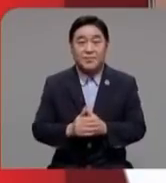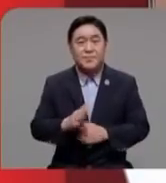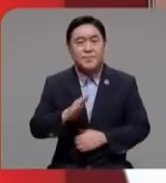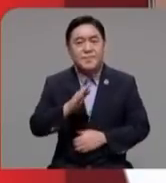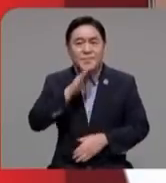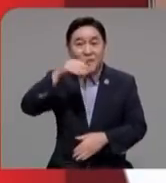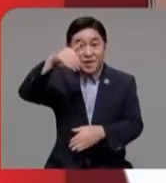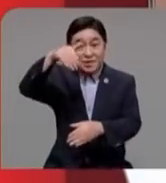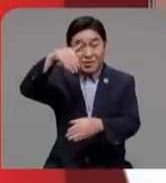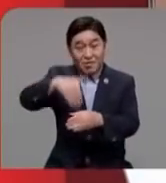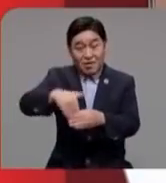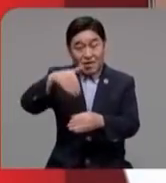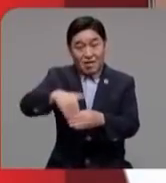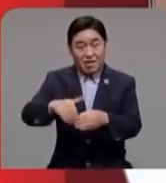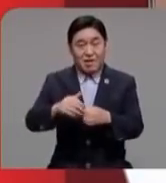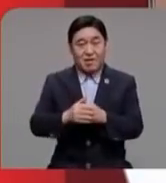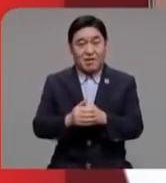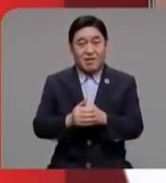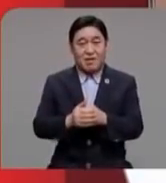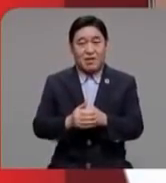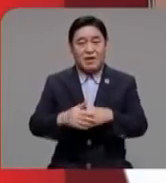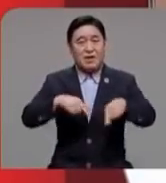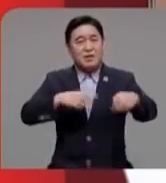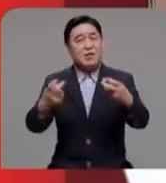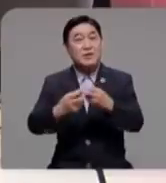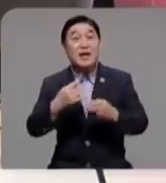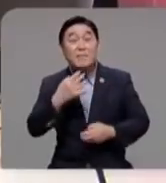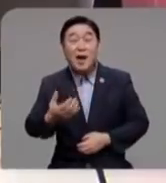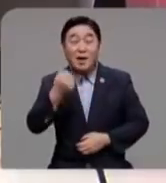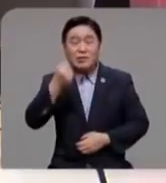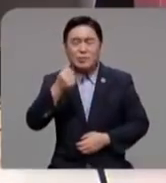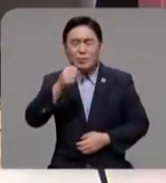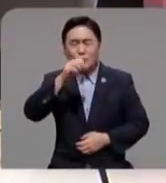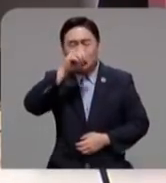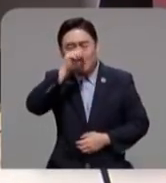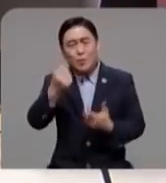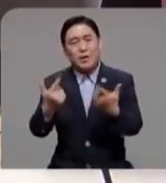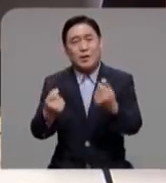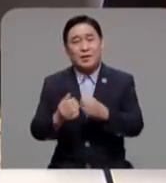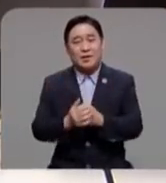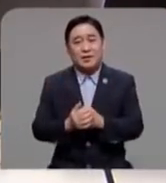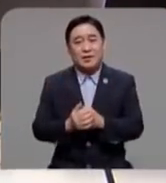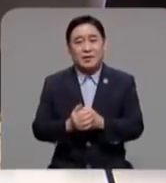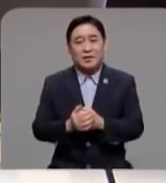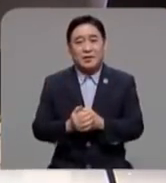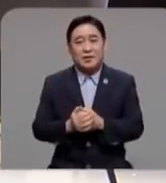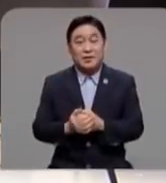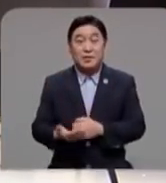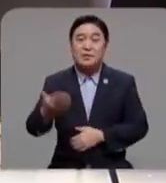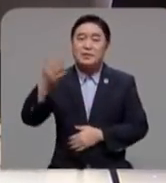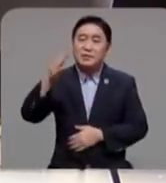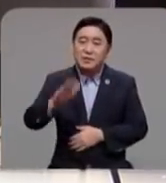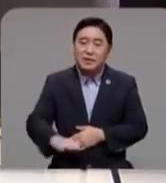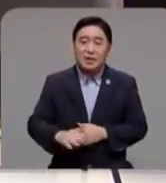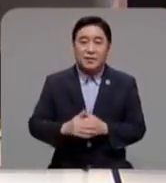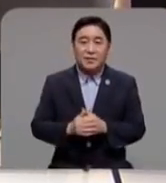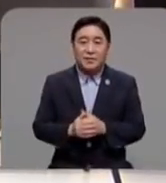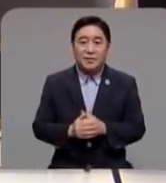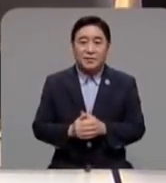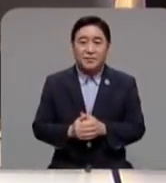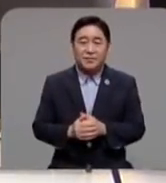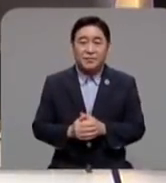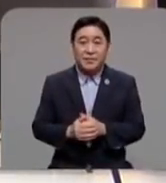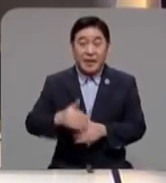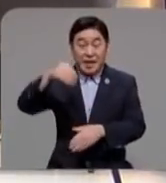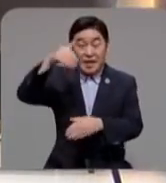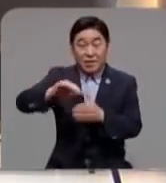정말 선거가 그런 정책만 가지고 하면 참 얼마나 좋겠습니까. 그런데 매번